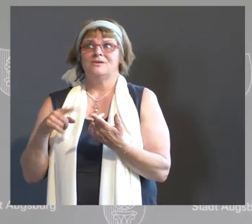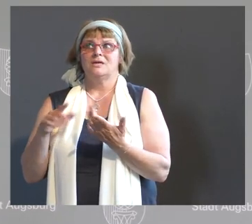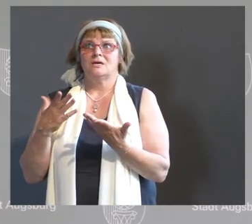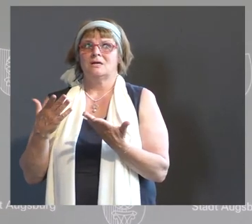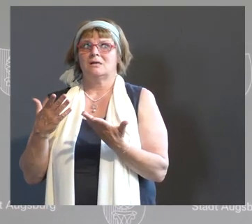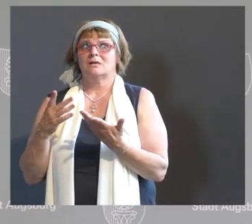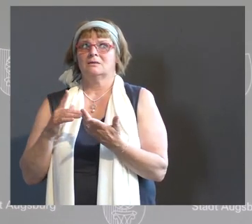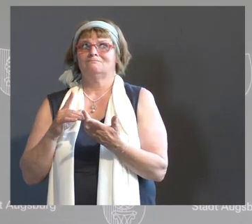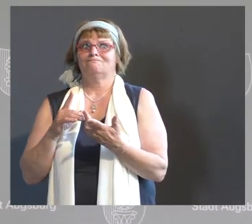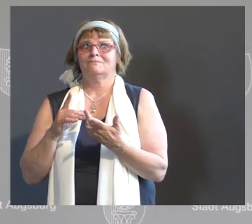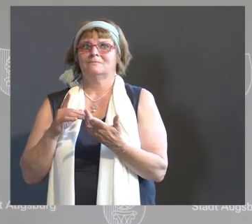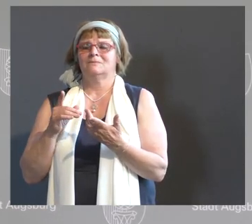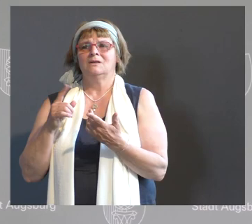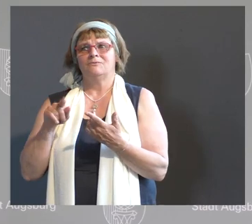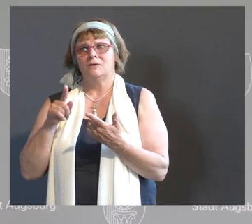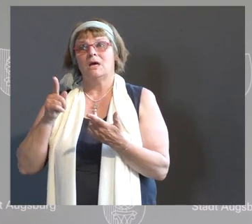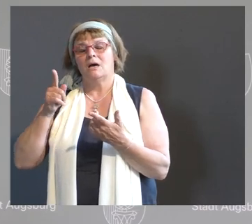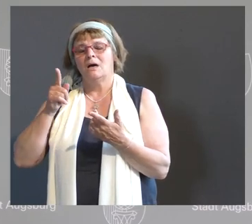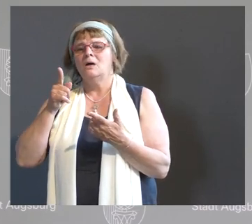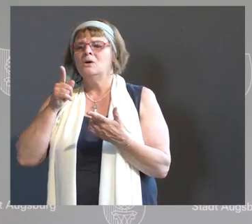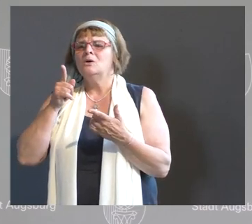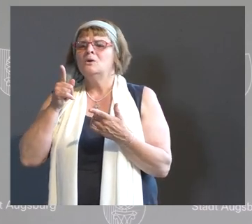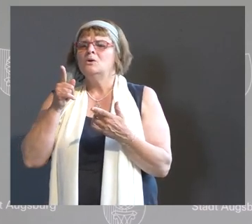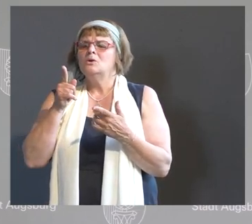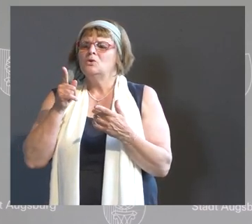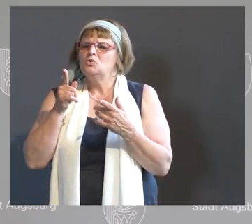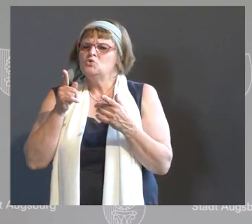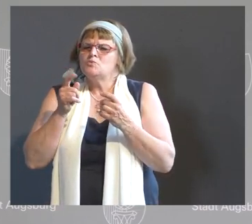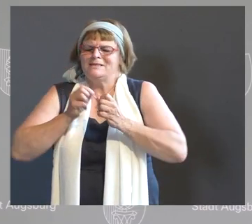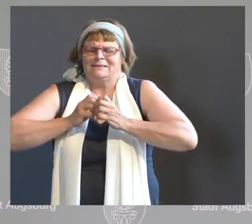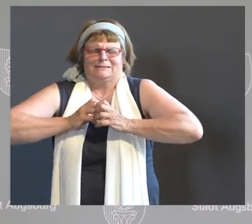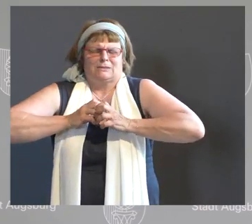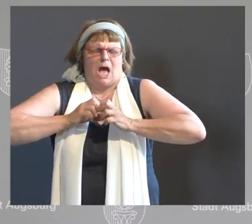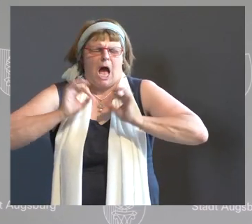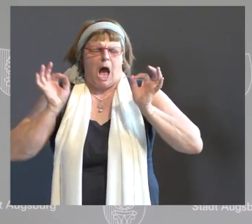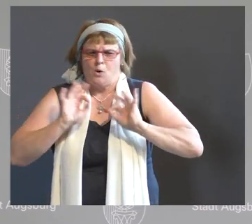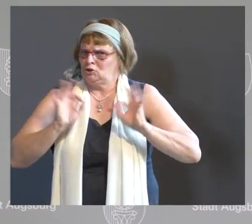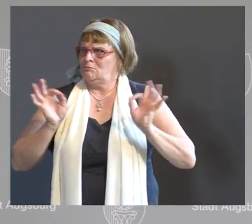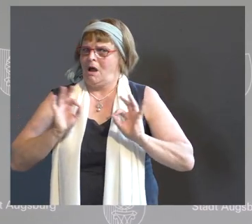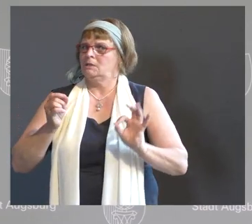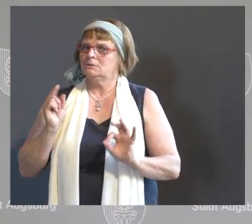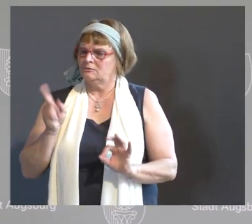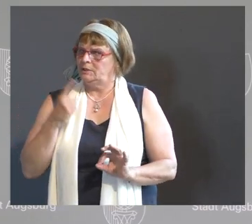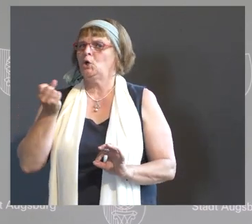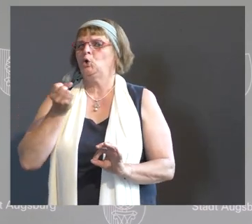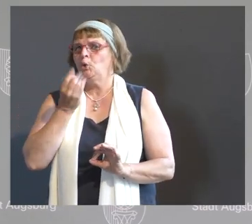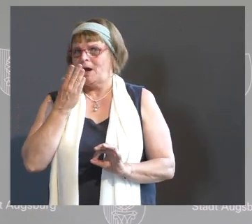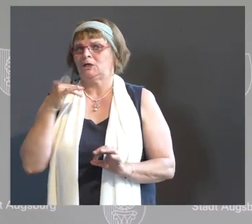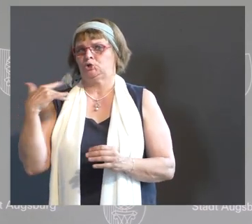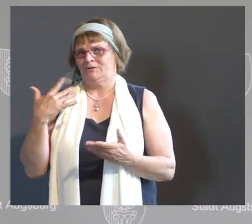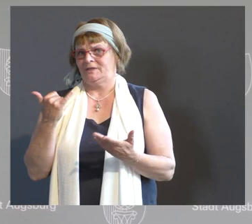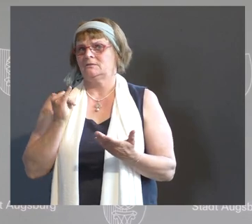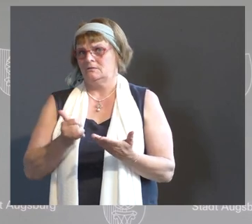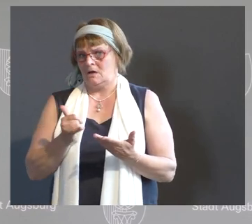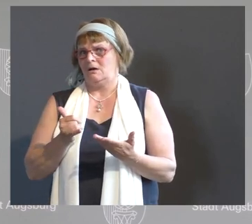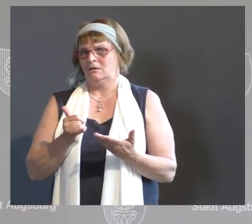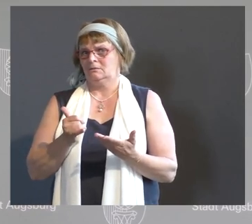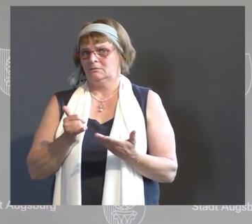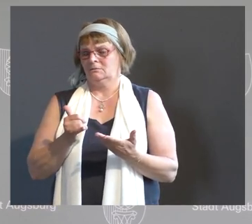nicht überrascht, also wir waren überrascht über das Ausmaß, aber wir wussten natürlich, dass die Situation angespannt